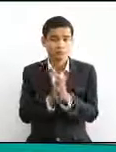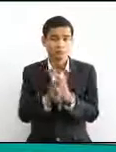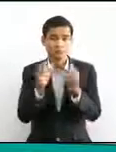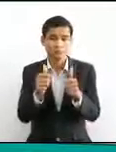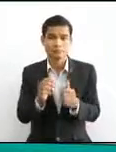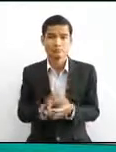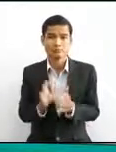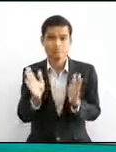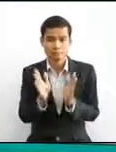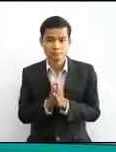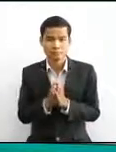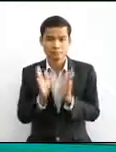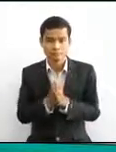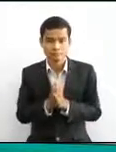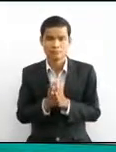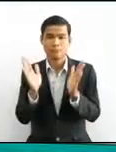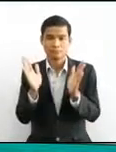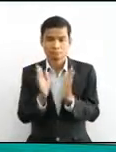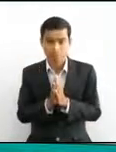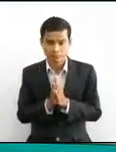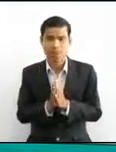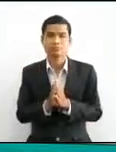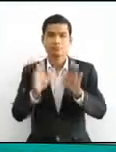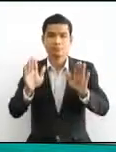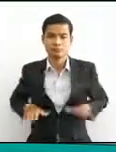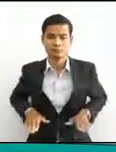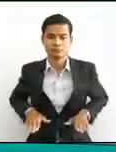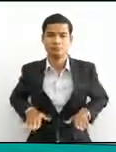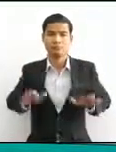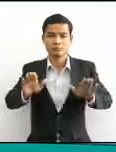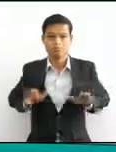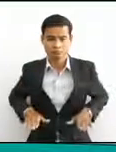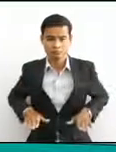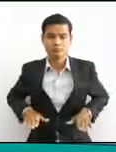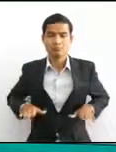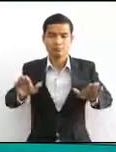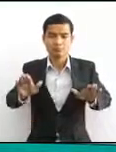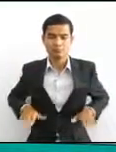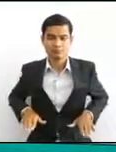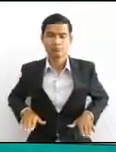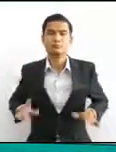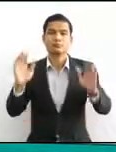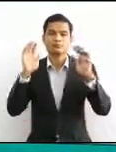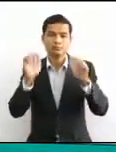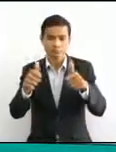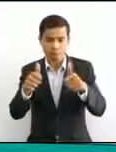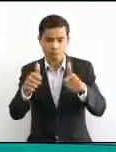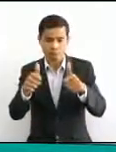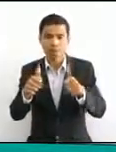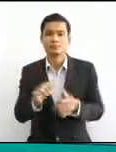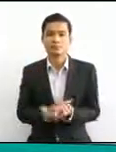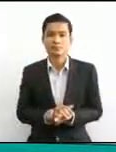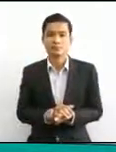kia ta muối tí bảy muối tí bảy ắt